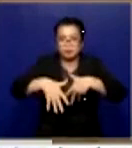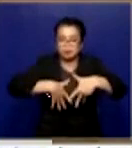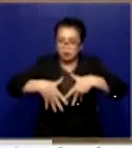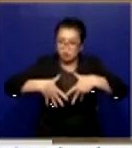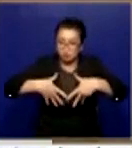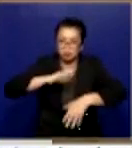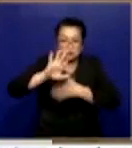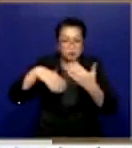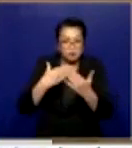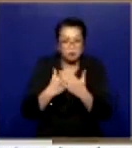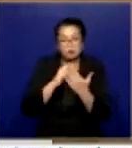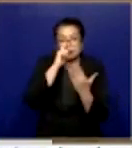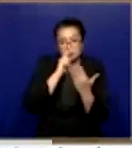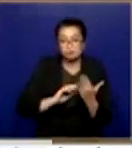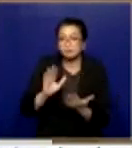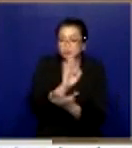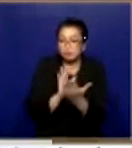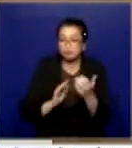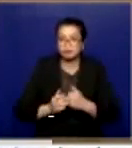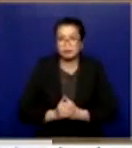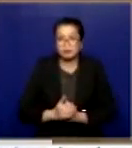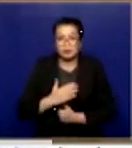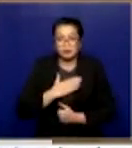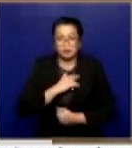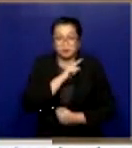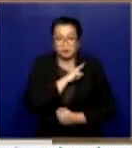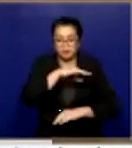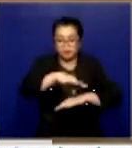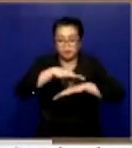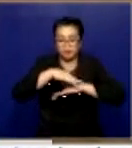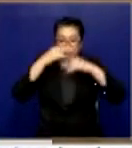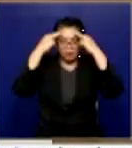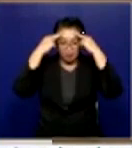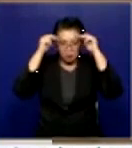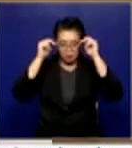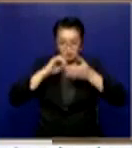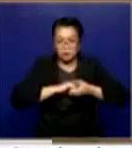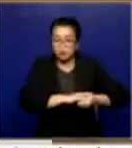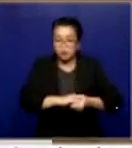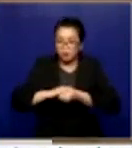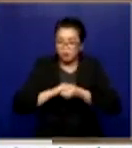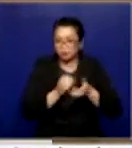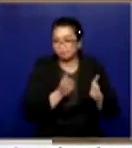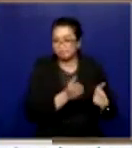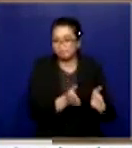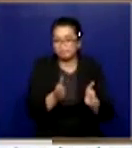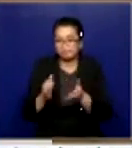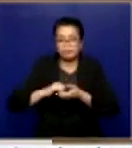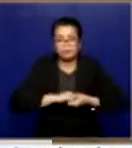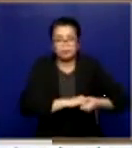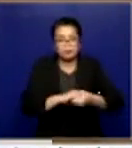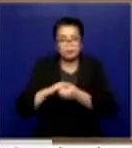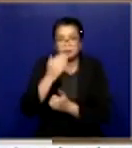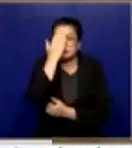เท่าไรทุกคนนะครับผมทำหน้าที่ได้ใหม่แล้วก็ตีนี่เพื่อร่วมมือกับทุกฝ่ายทุกอย่างที่เจริญอ้า